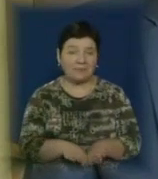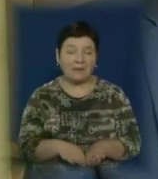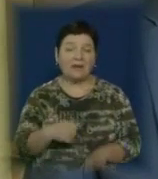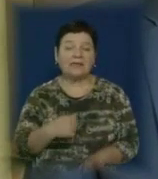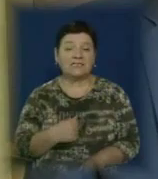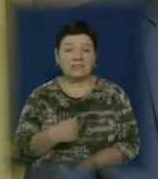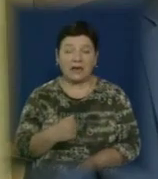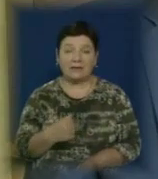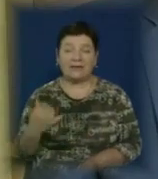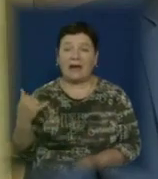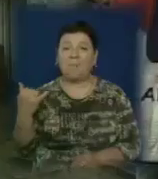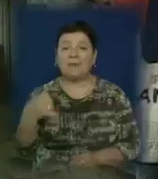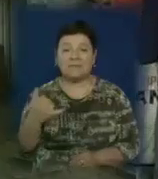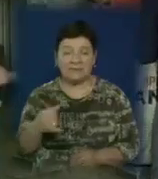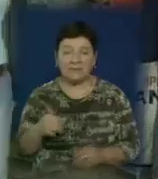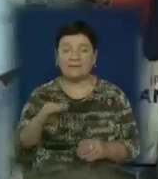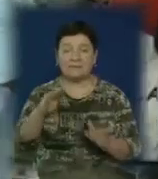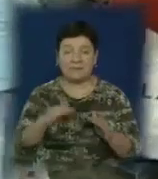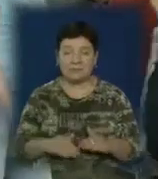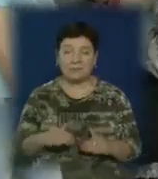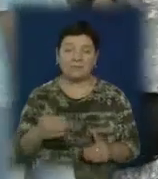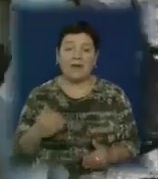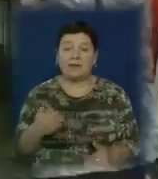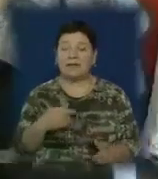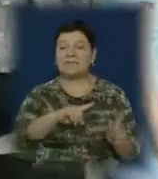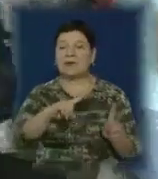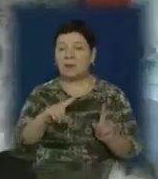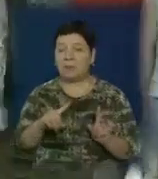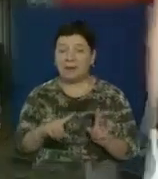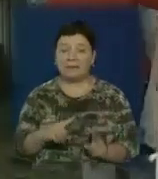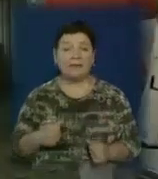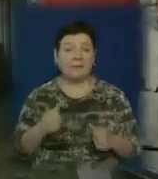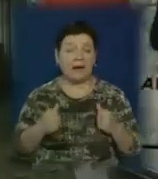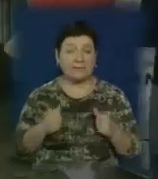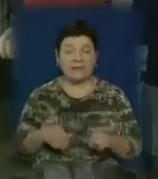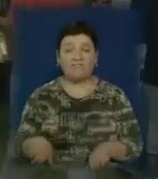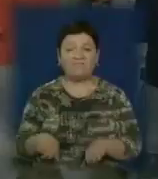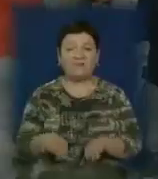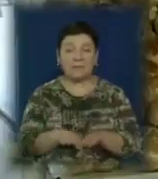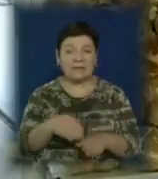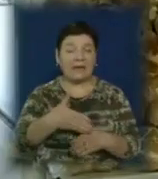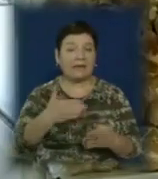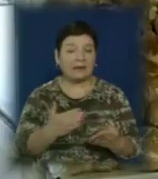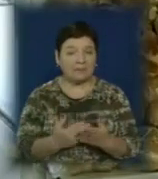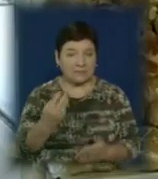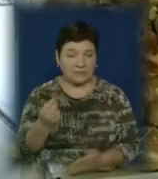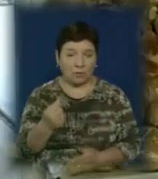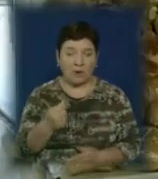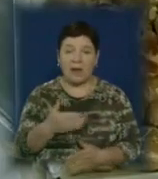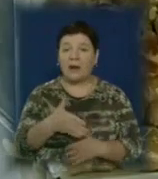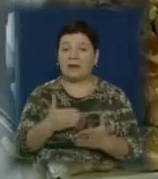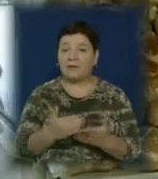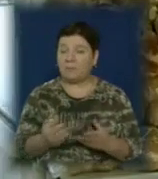жаль, ціни на нафтопродукти не впали. На Закарпатті сьогодні, перш за все, намагаються втримати ціну на хліб. Будь-яке